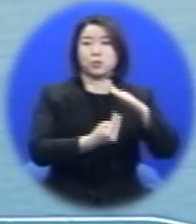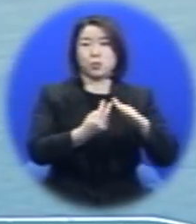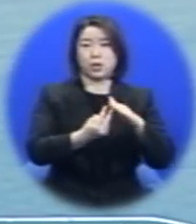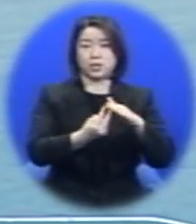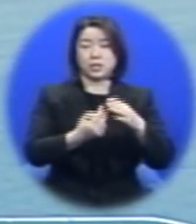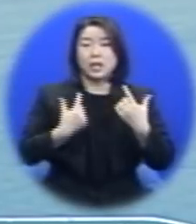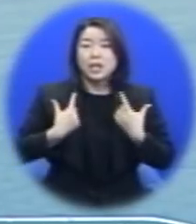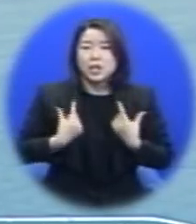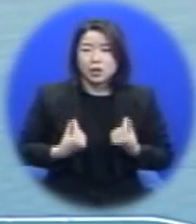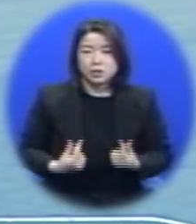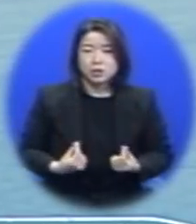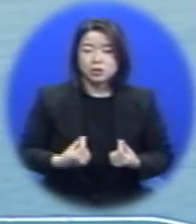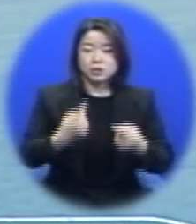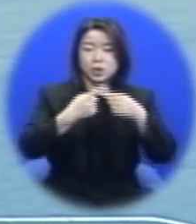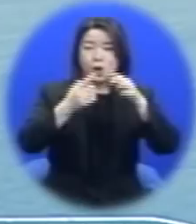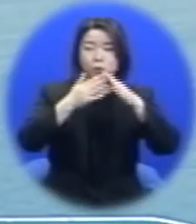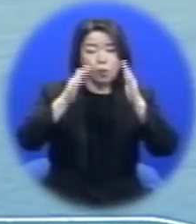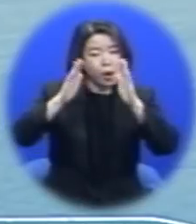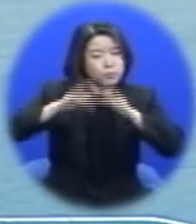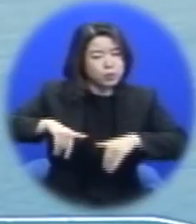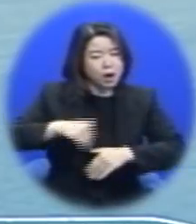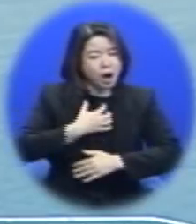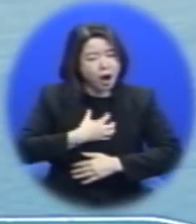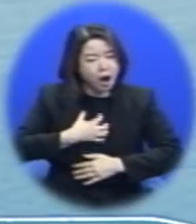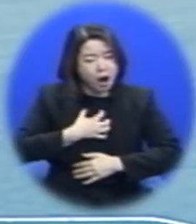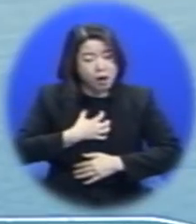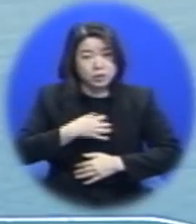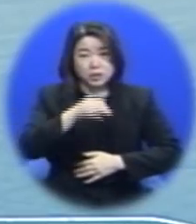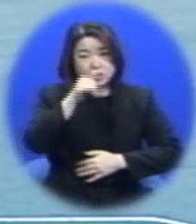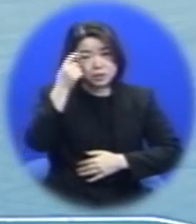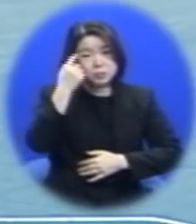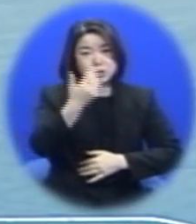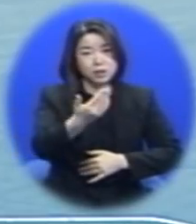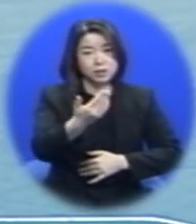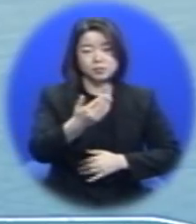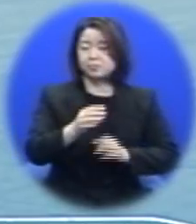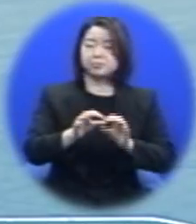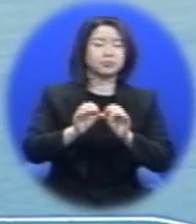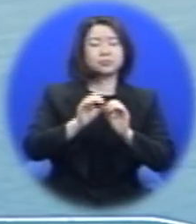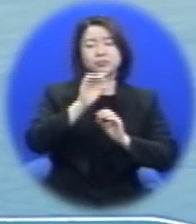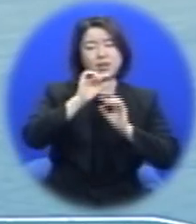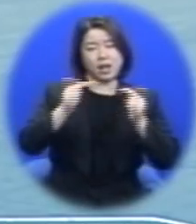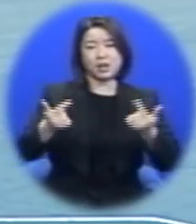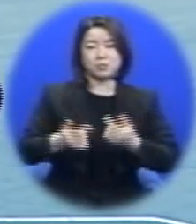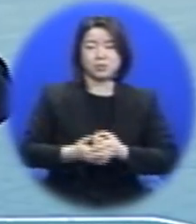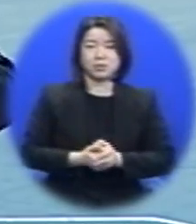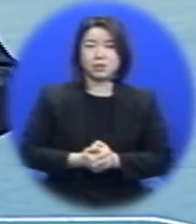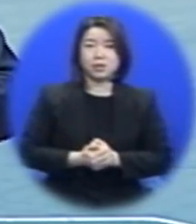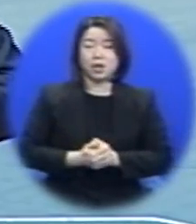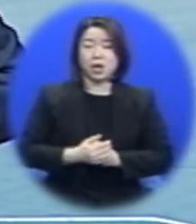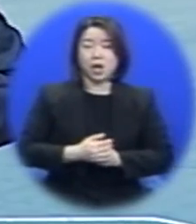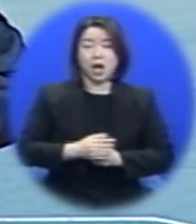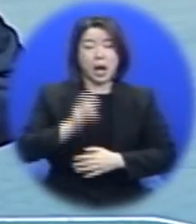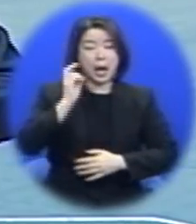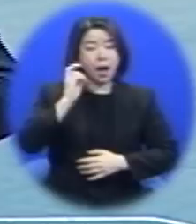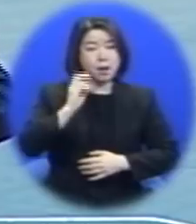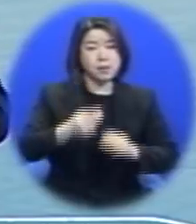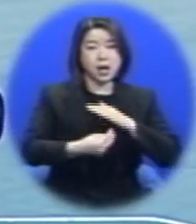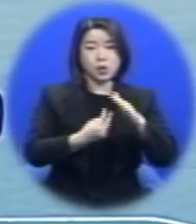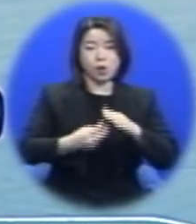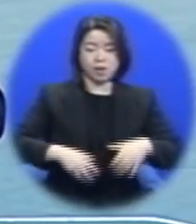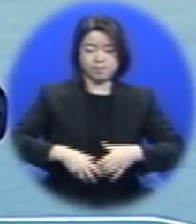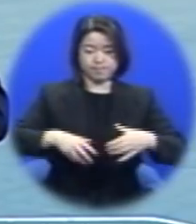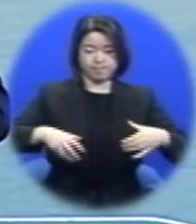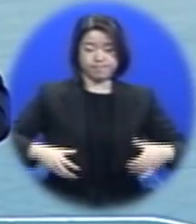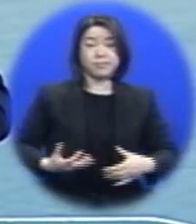여전히 교회가 무너질까 봐 걱정했겠습니까? 말도 아니죠. 아마 요한은 담대함을